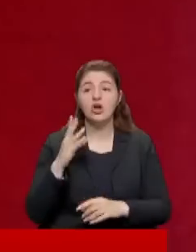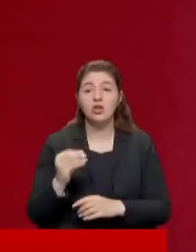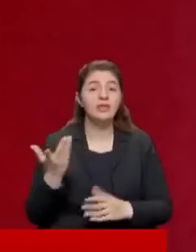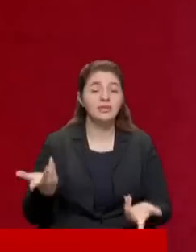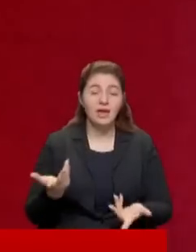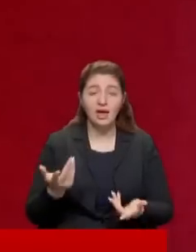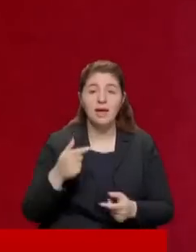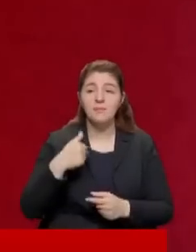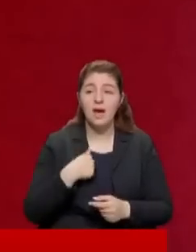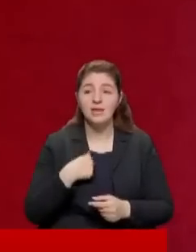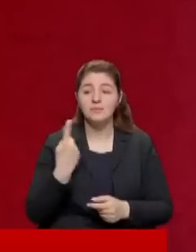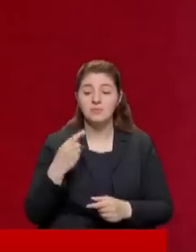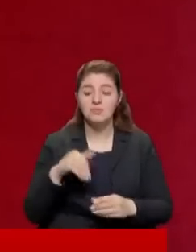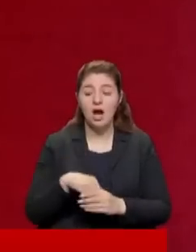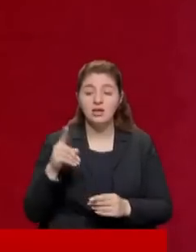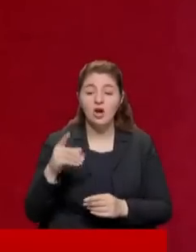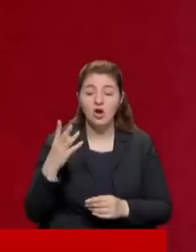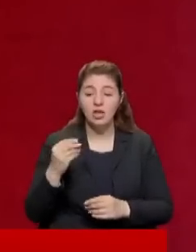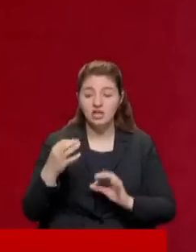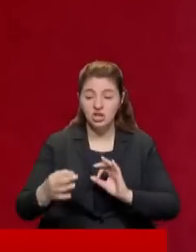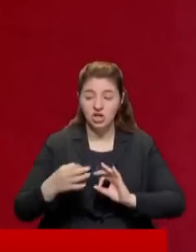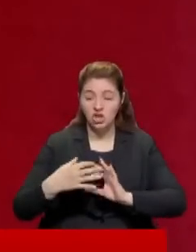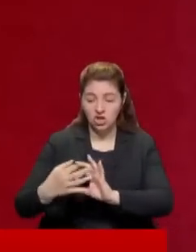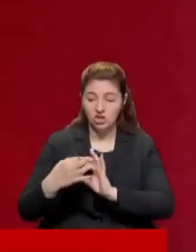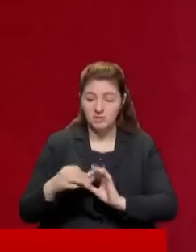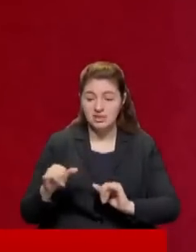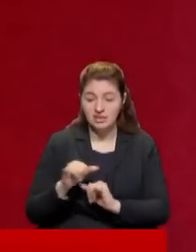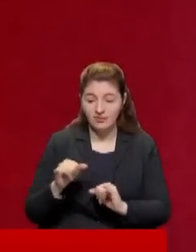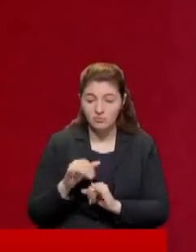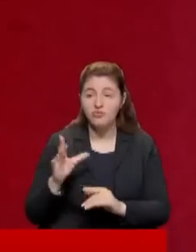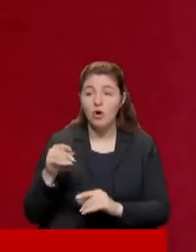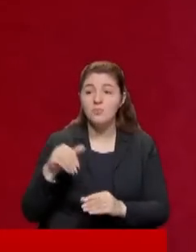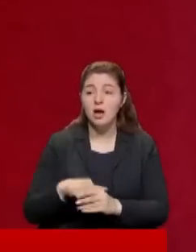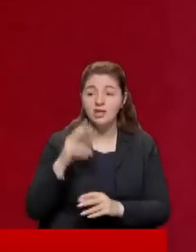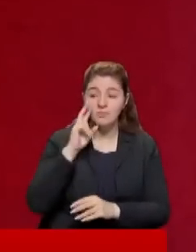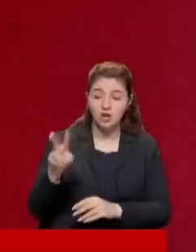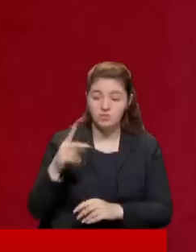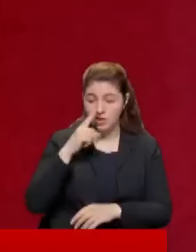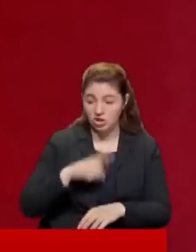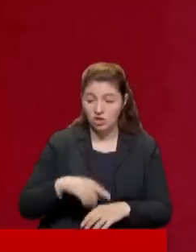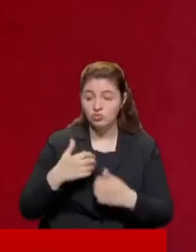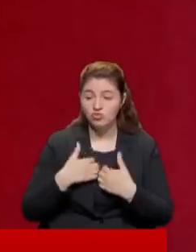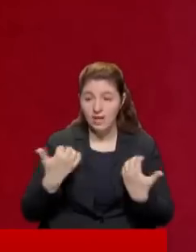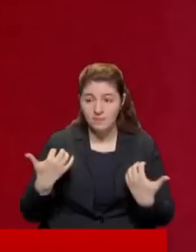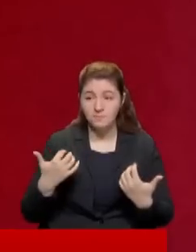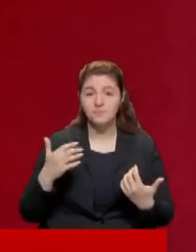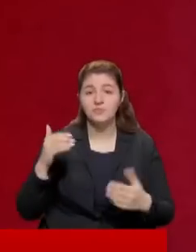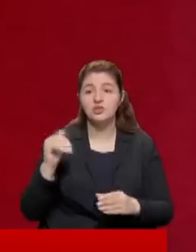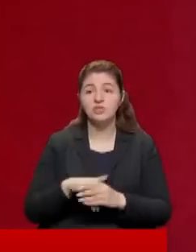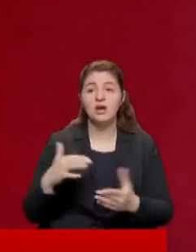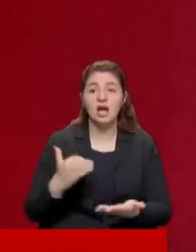şey, ben bir partiye olan ilişkimi zayıflamış ya da o partiye bakışım, inancım, güvenim,